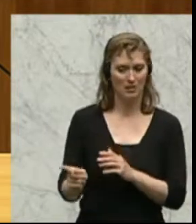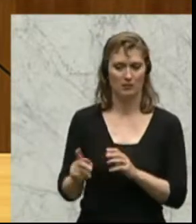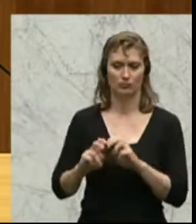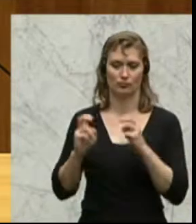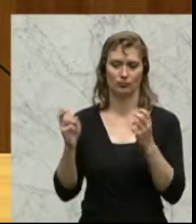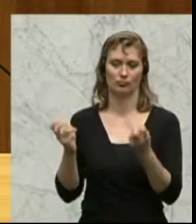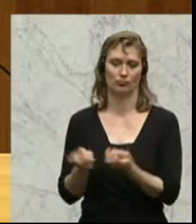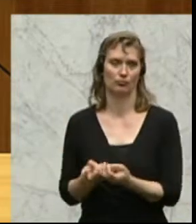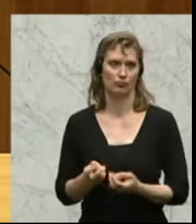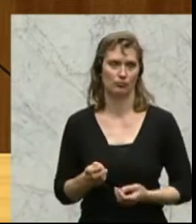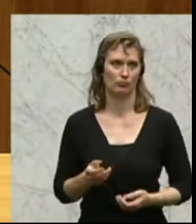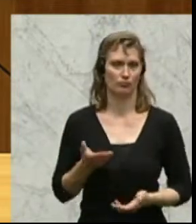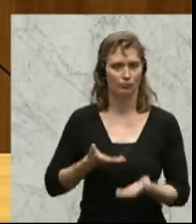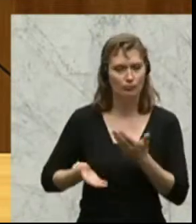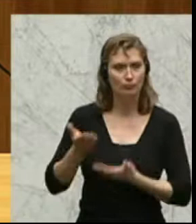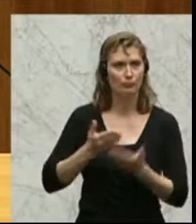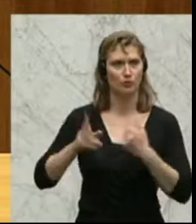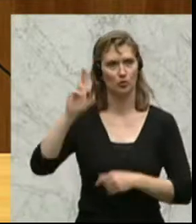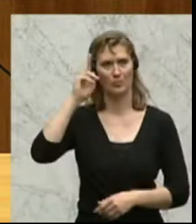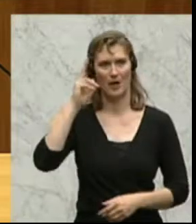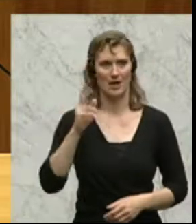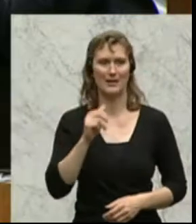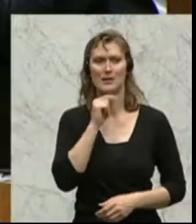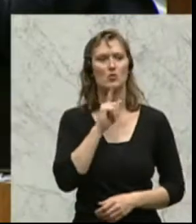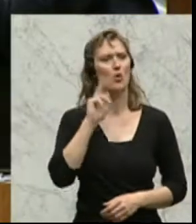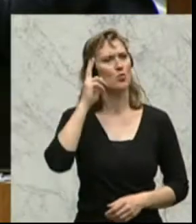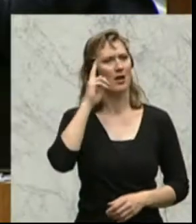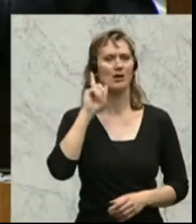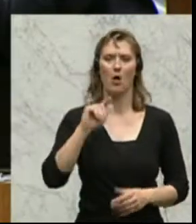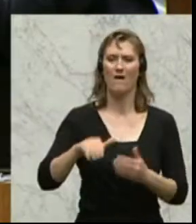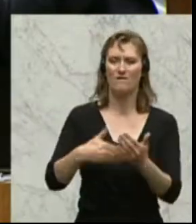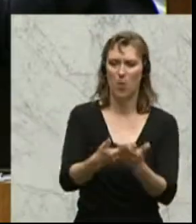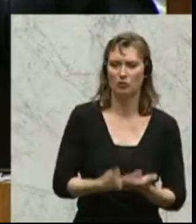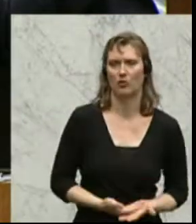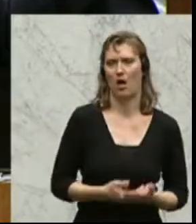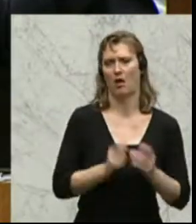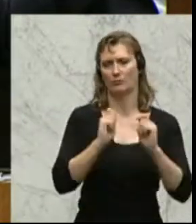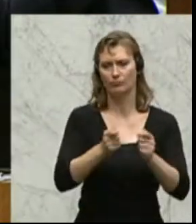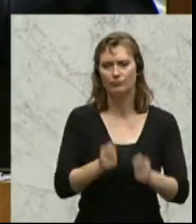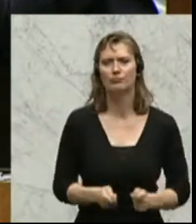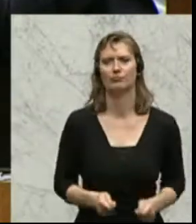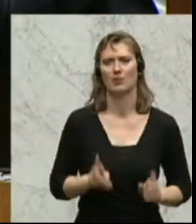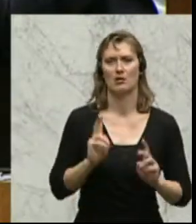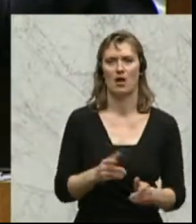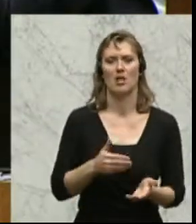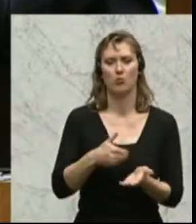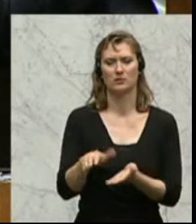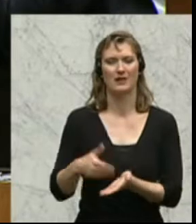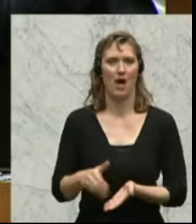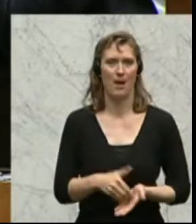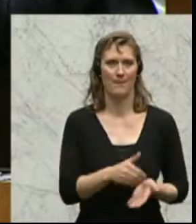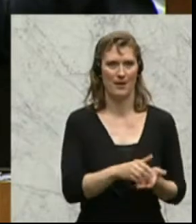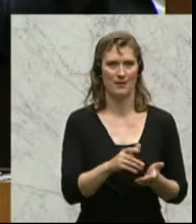um darüber nachzudenken, nicht nur nachzudenken, sondern Vorschläge auszuarbeiten, wie wir hier auf der Ausgabenseite zu